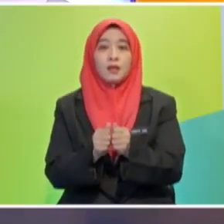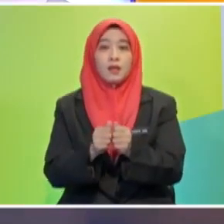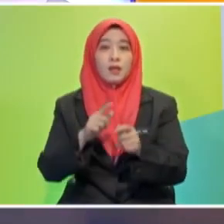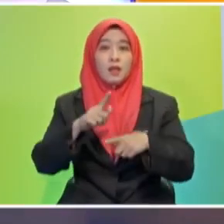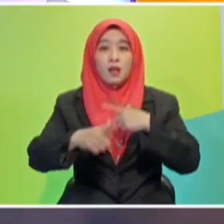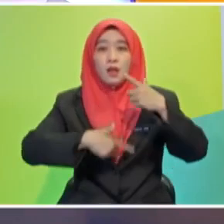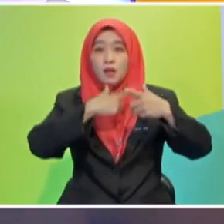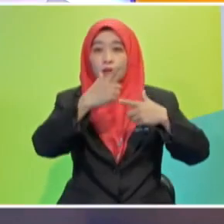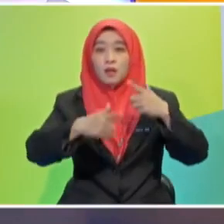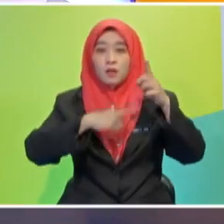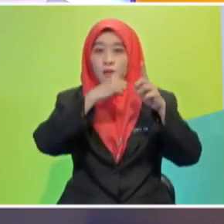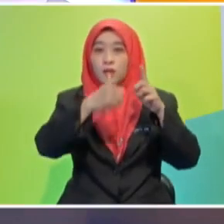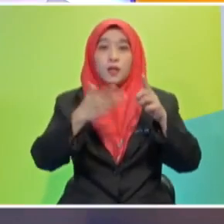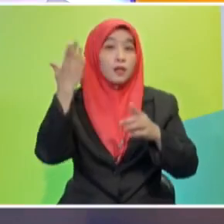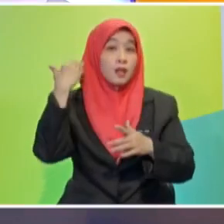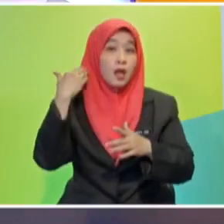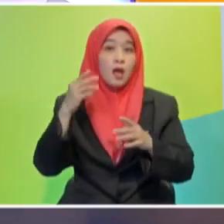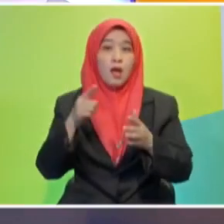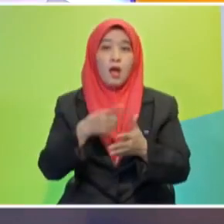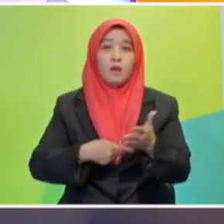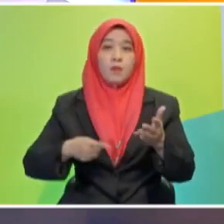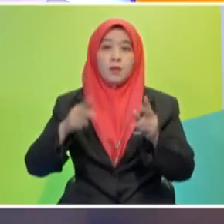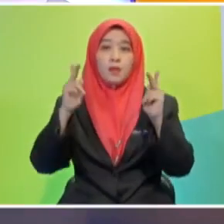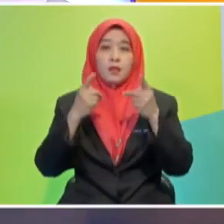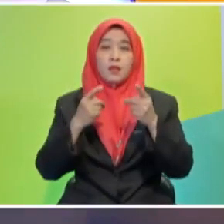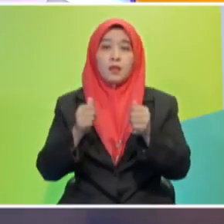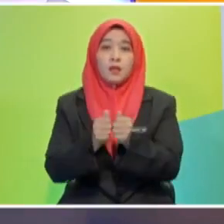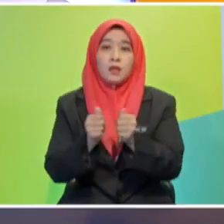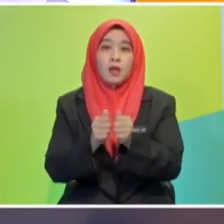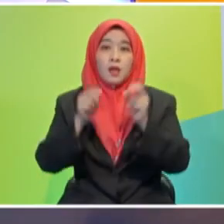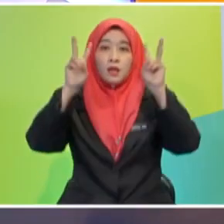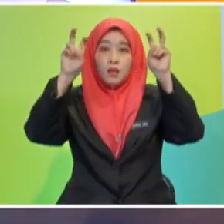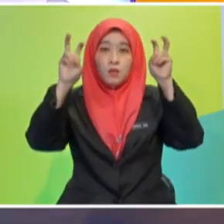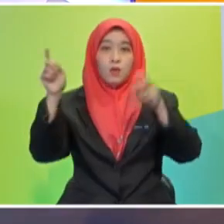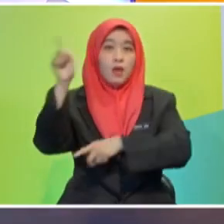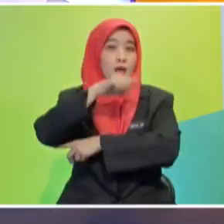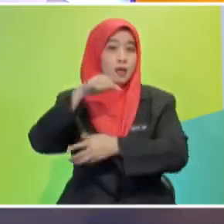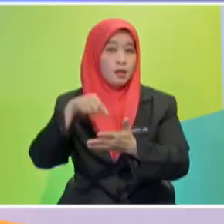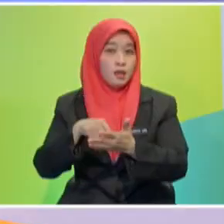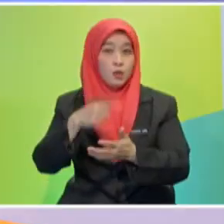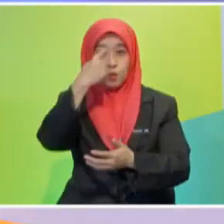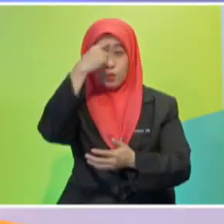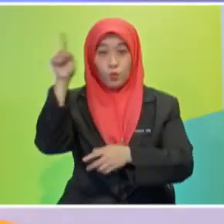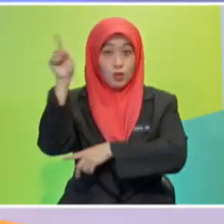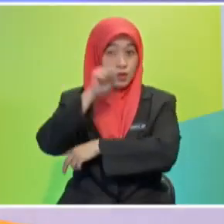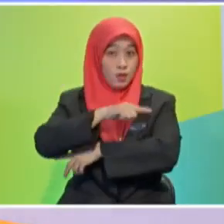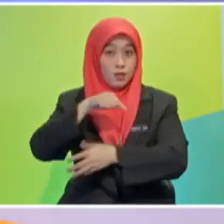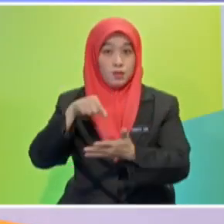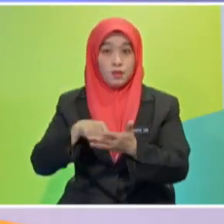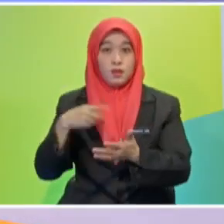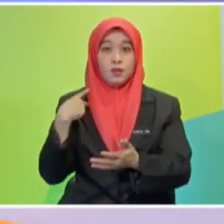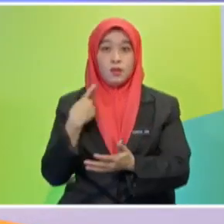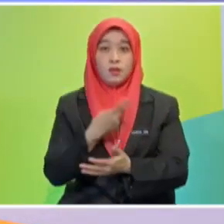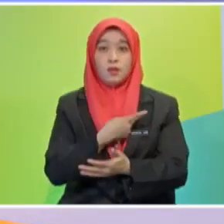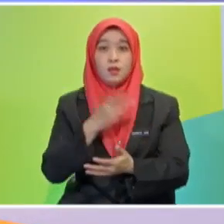apa kaitannya dengan topik pembelajaran kita pada hari ini, Cikgu? Okey, baik Aiman. Okey, untuk hari ini kita